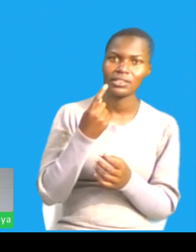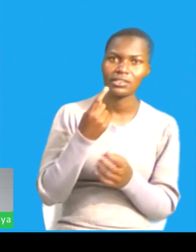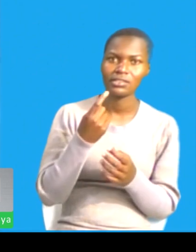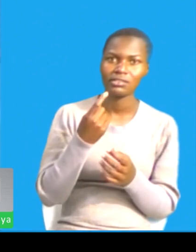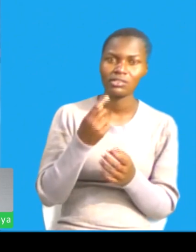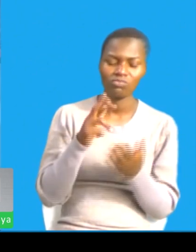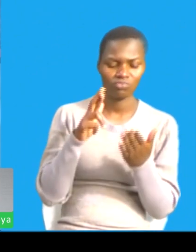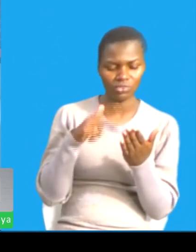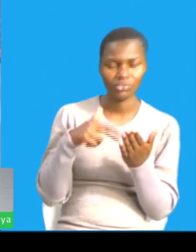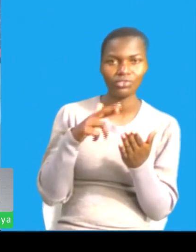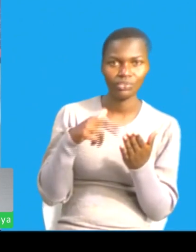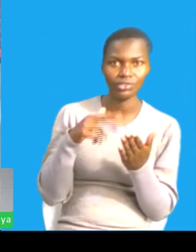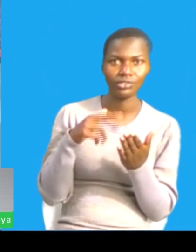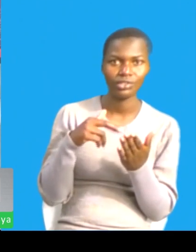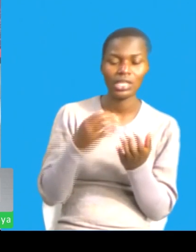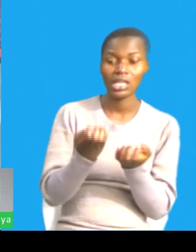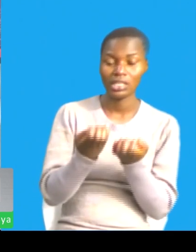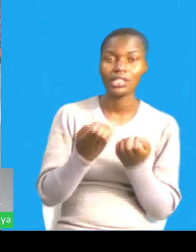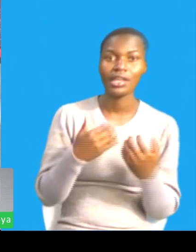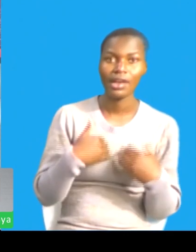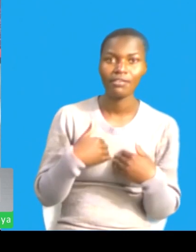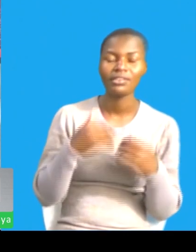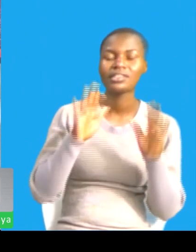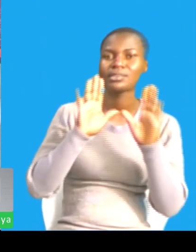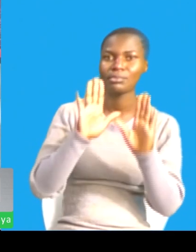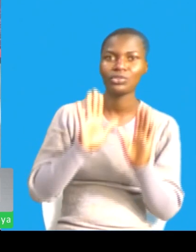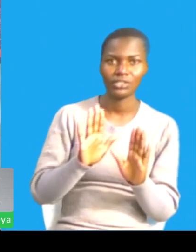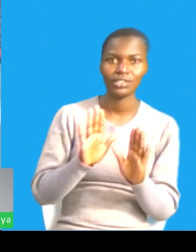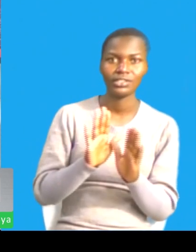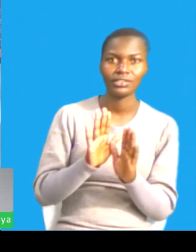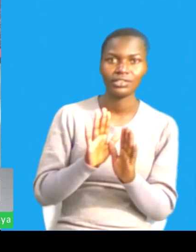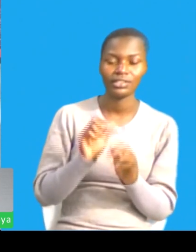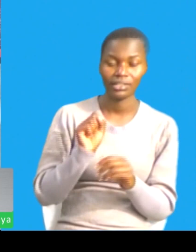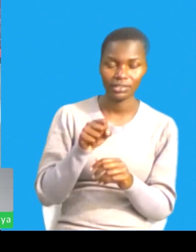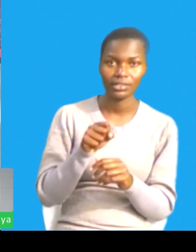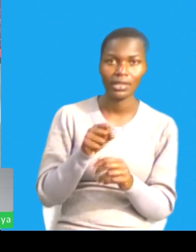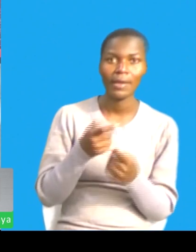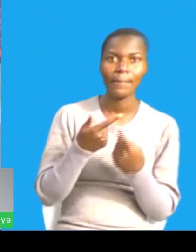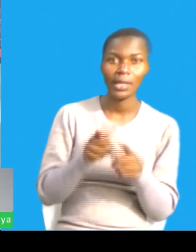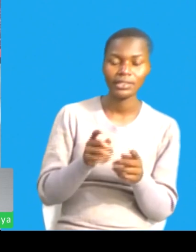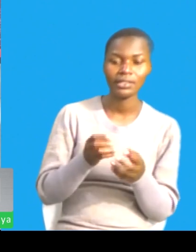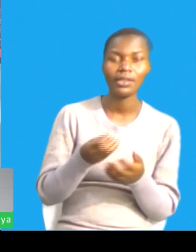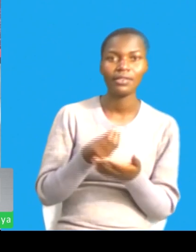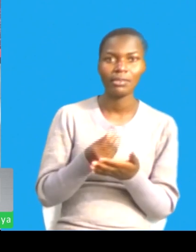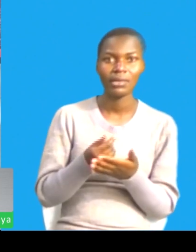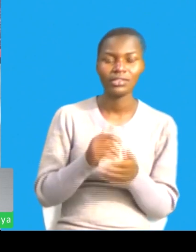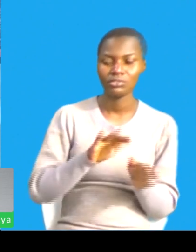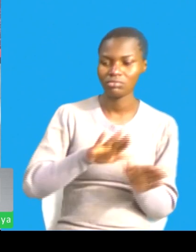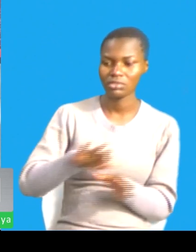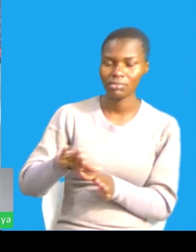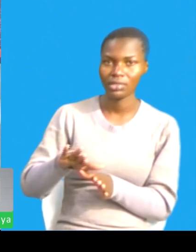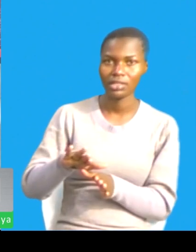na need, Jonah. Very important. Lakini vile mimi nasema ni kwamba hiyo pesa itengwe kando na